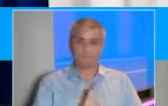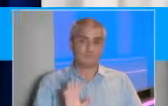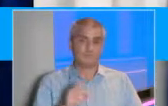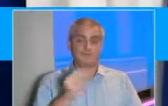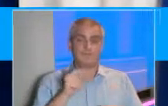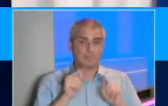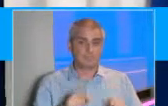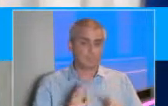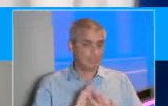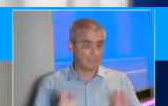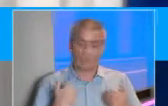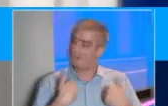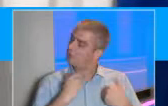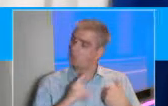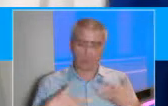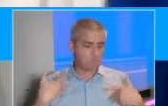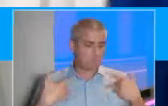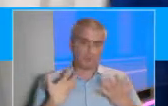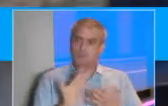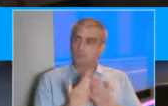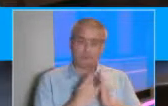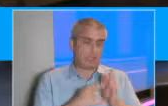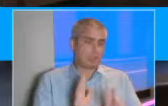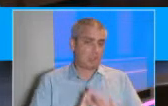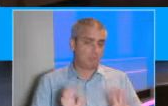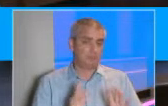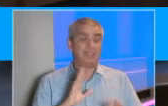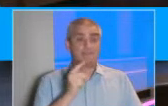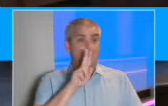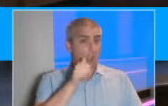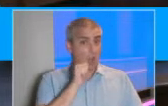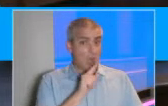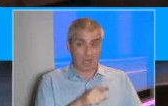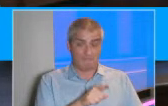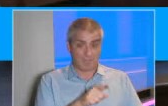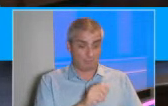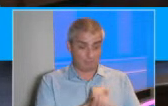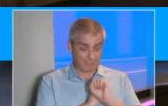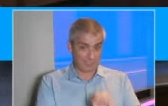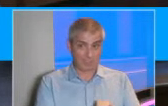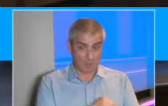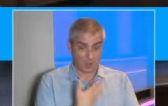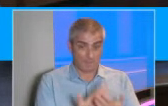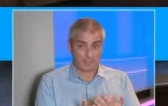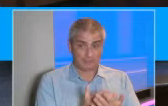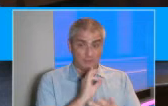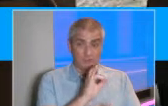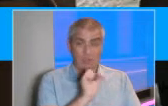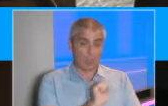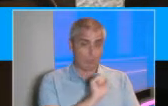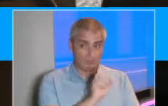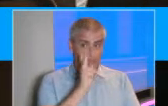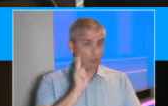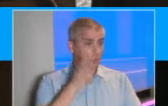הדבר הזה. אנחנו לא מתרגשים מהצעת החוק הזו, אבל אם כחול לבן תתמוך בהצעה של האופוזיציה של